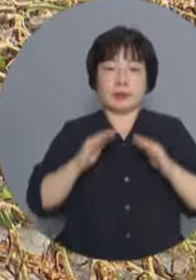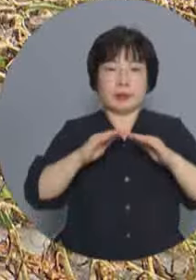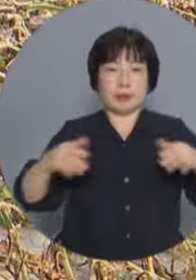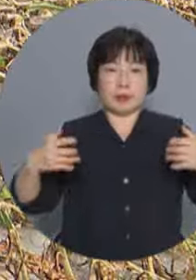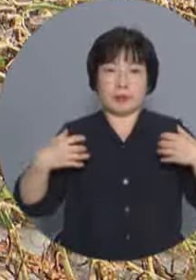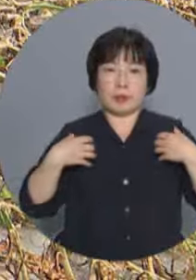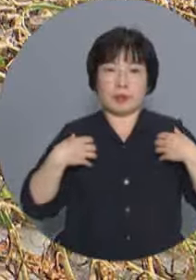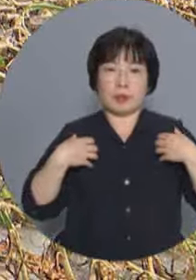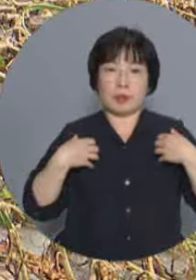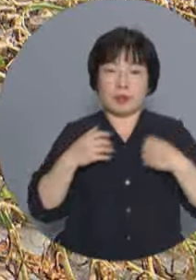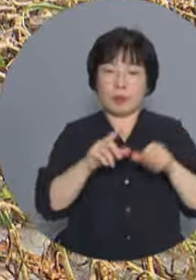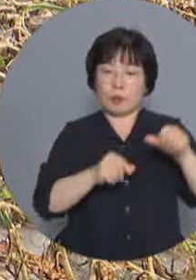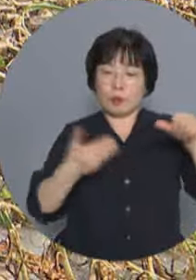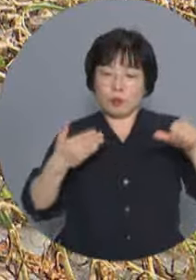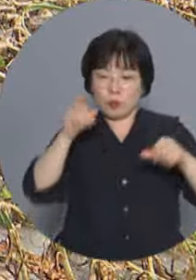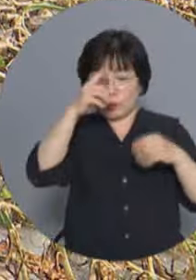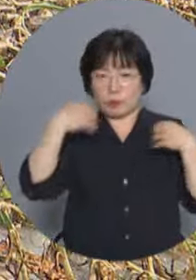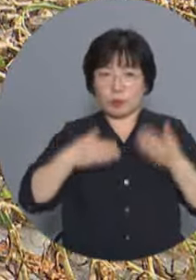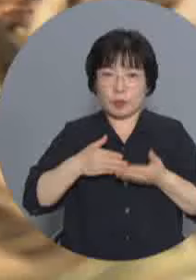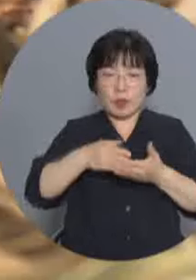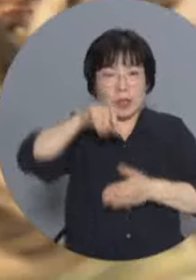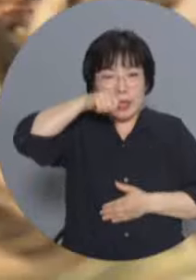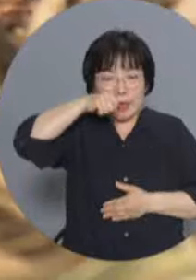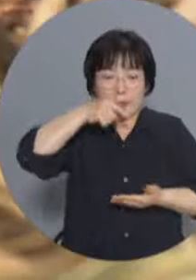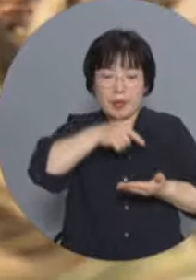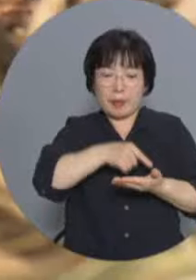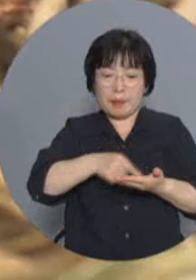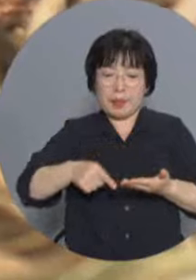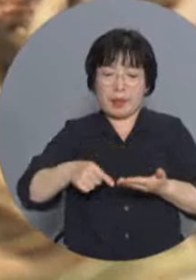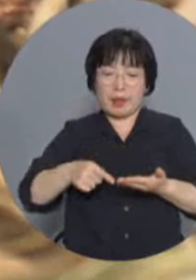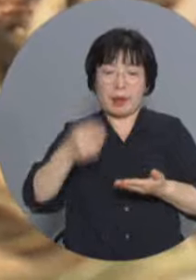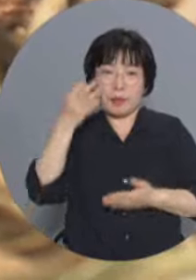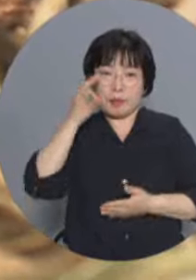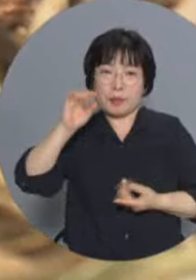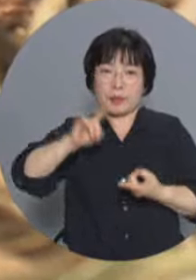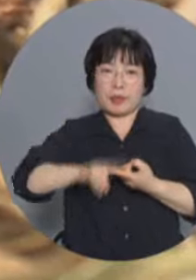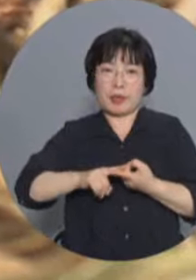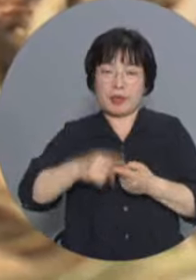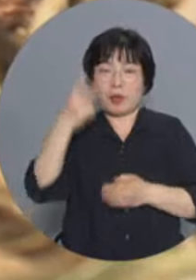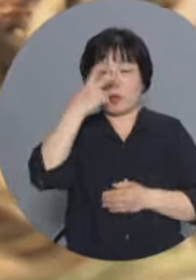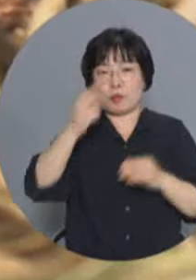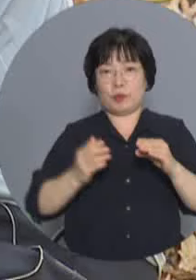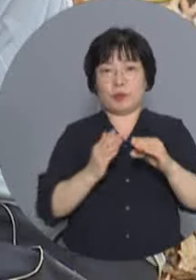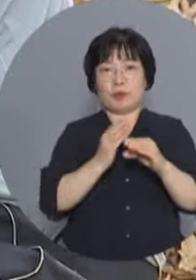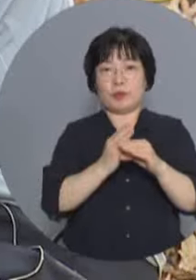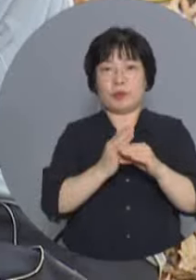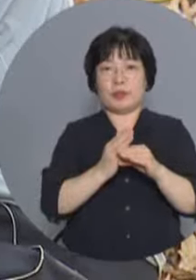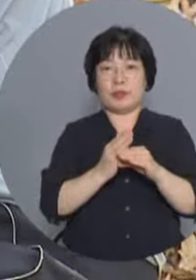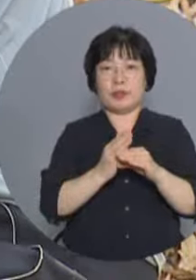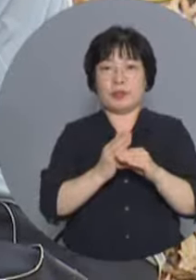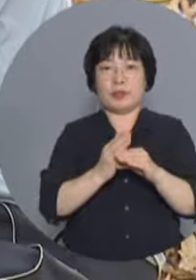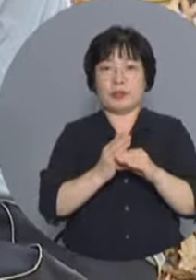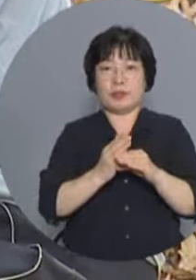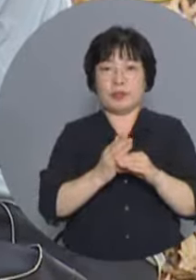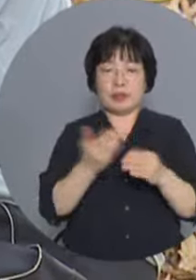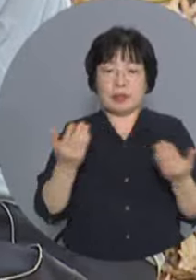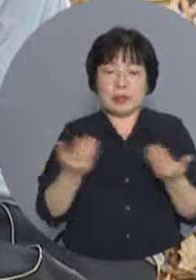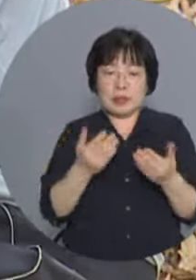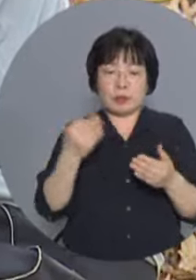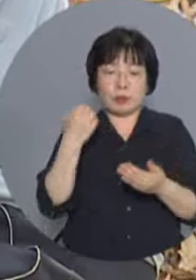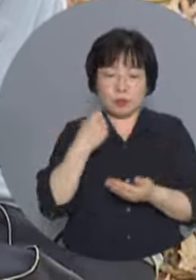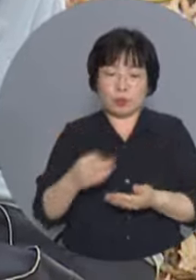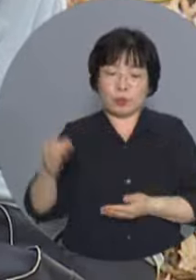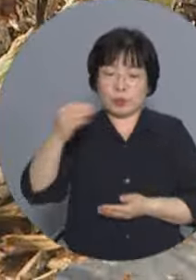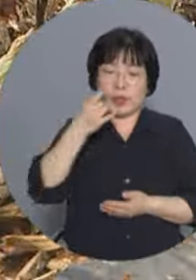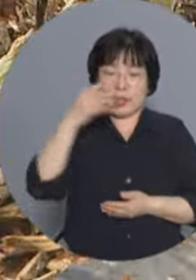전라남도가 지난 9일 정부에 건의한 양파 생육장애 피해 재해 인정 여부는 여전히 검토 중인 상황. 인건비 상승과